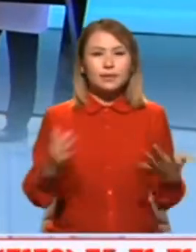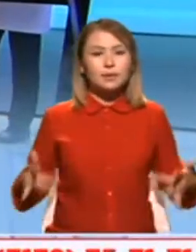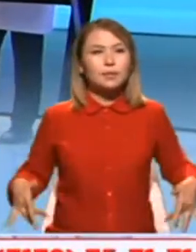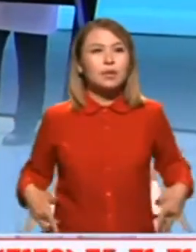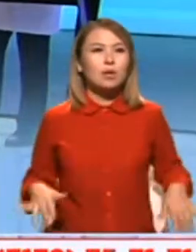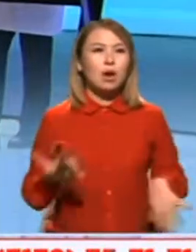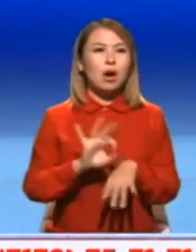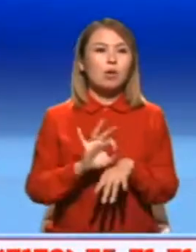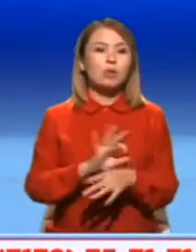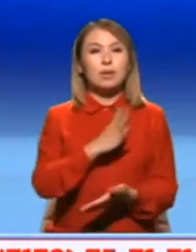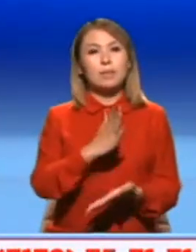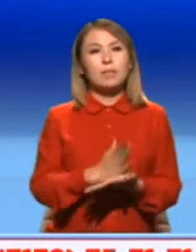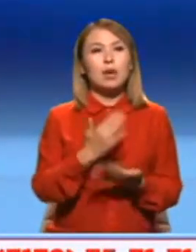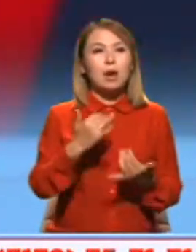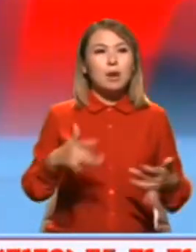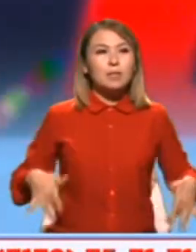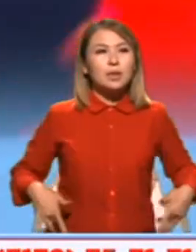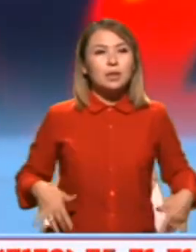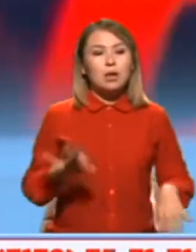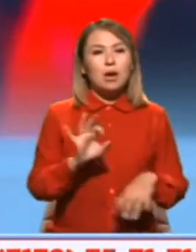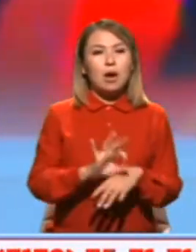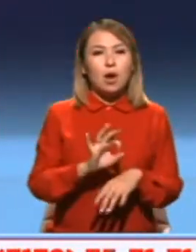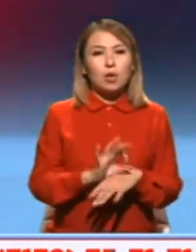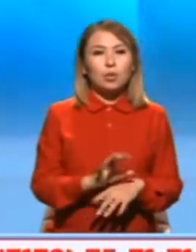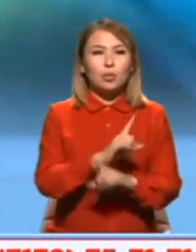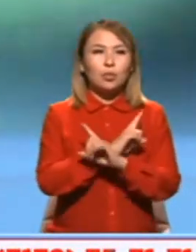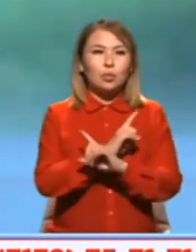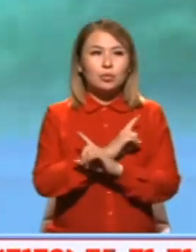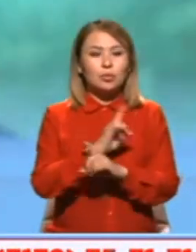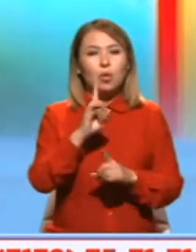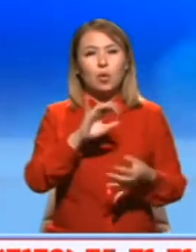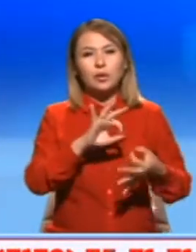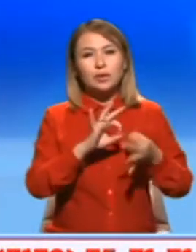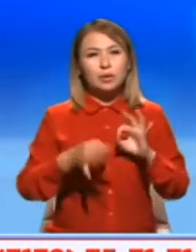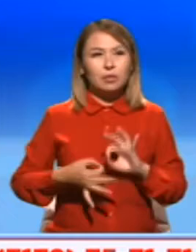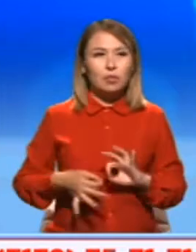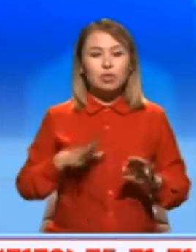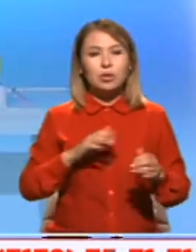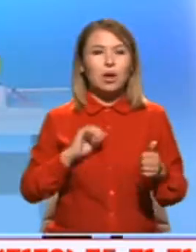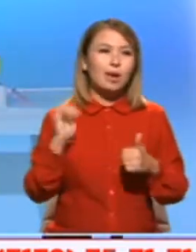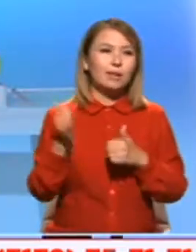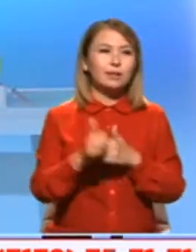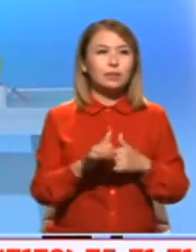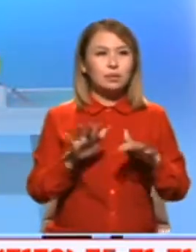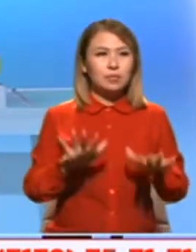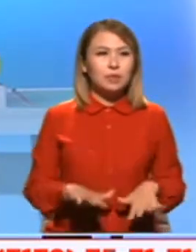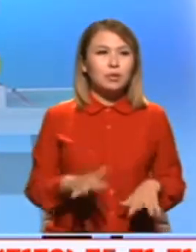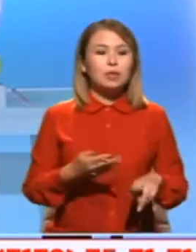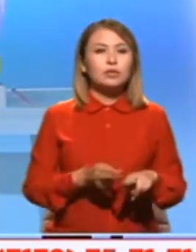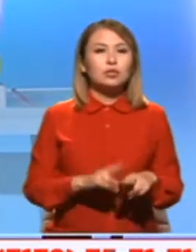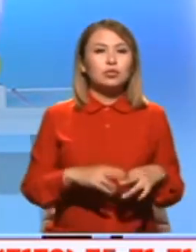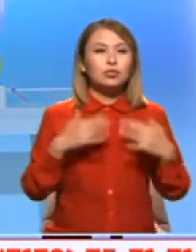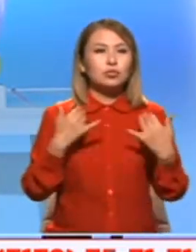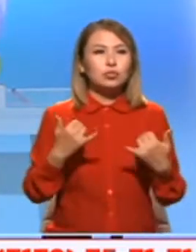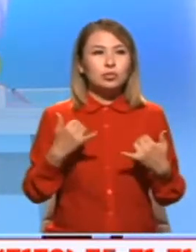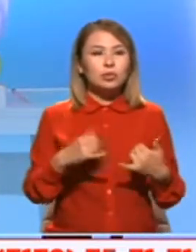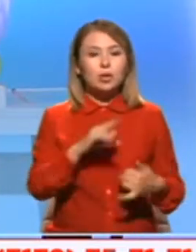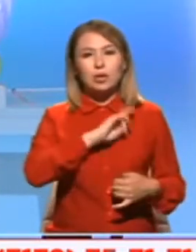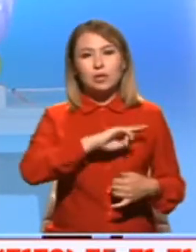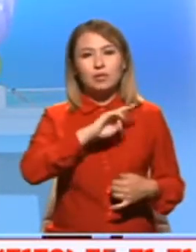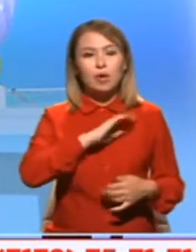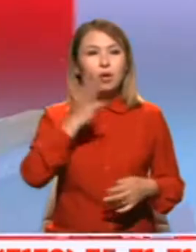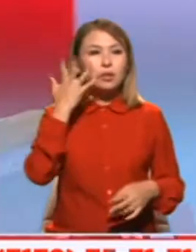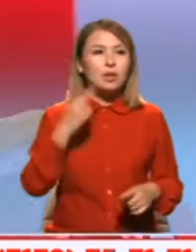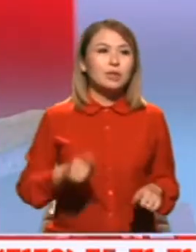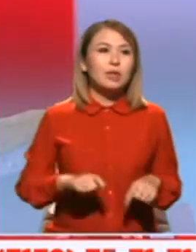ауруларына шалдыққан. Ал бүйрек аурулары өлім жітім дерегі бойынша алдыңғы қатарда. Сондықтан да бүйректің қызметі бұзылса,